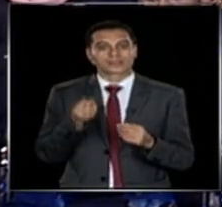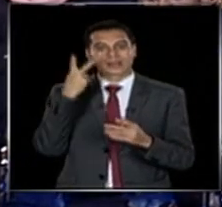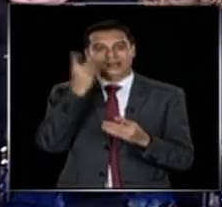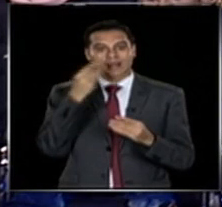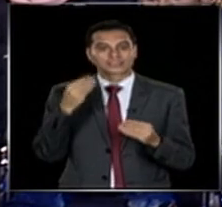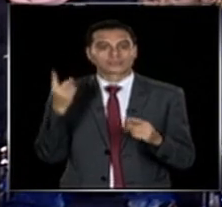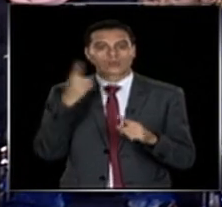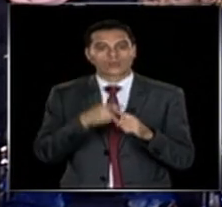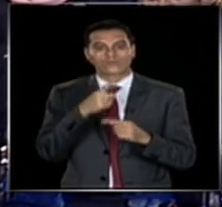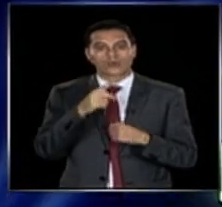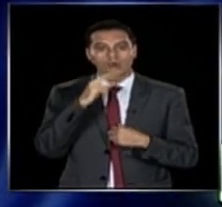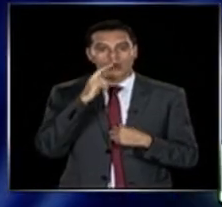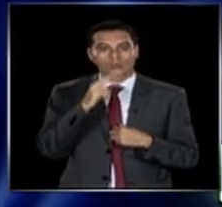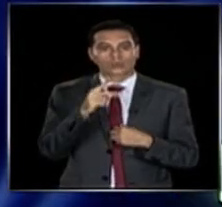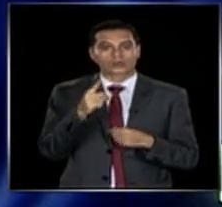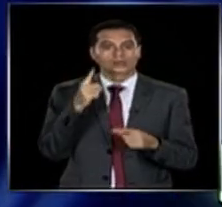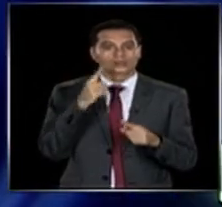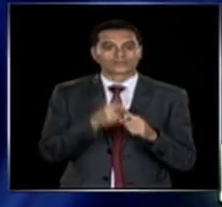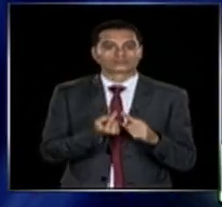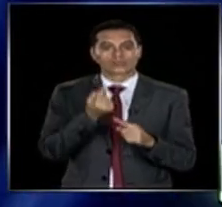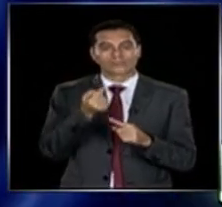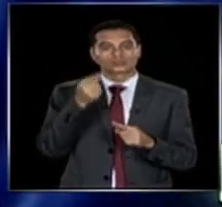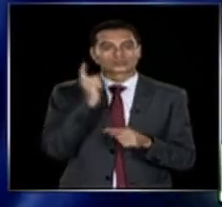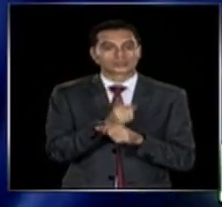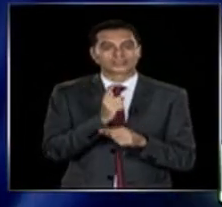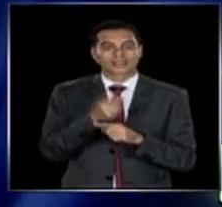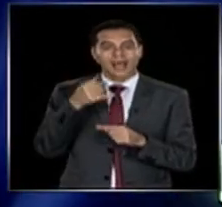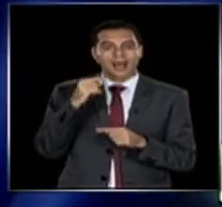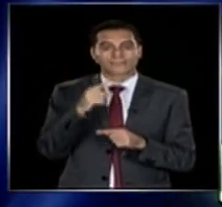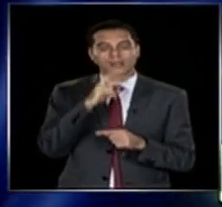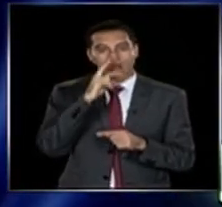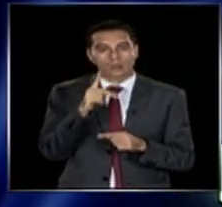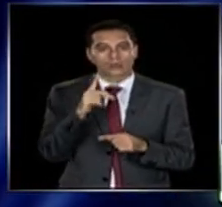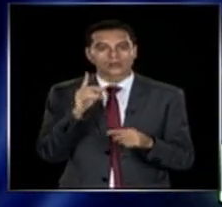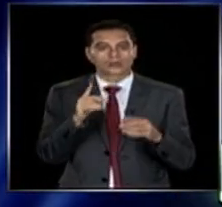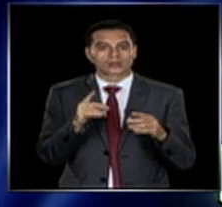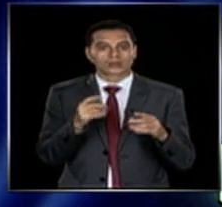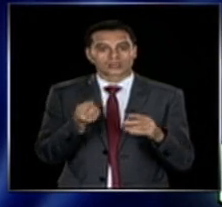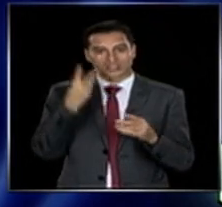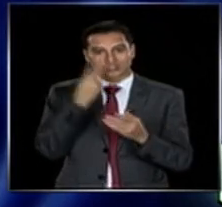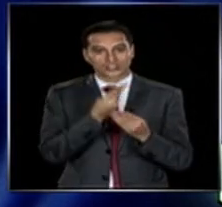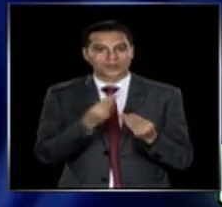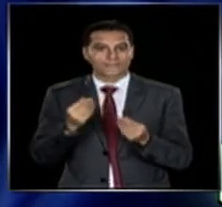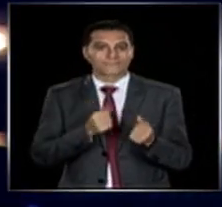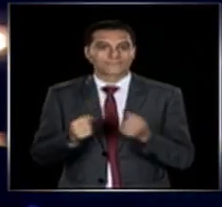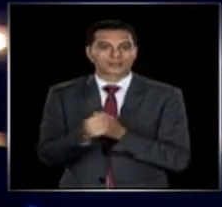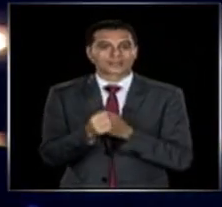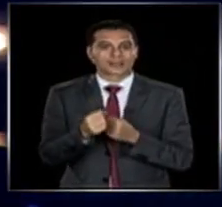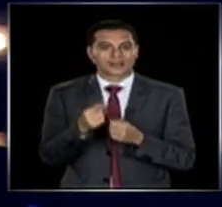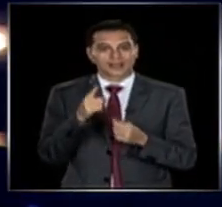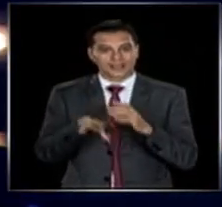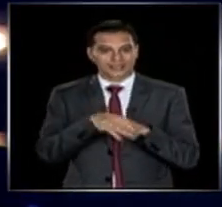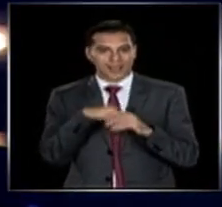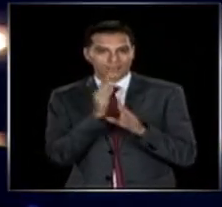البورتري نفسه وجواه القصيدة. وطلبت من الأستاذ أحمد باغا إن هو يقول القصيدة بدالي في الحلقة. يعني أنت